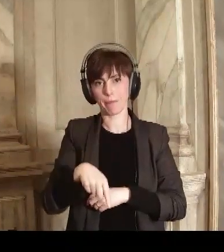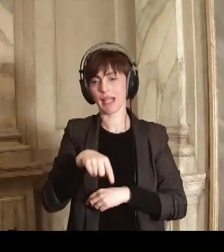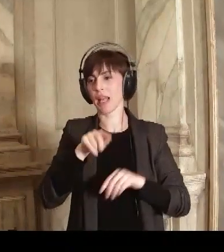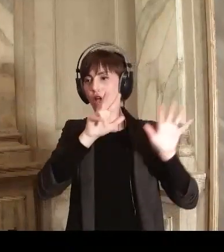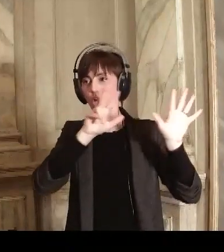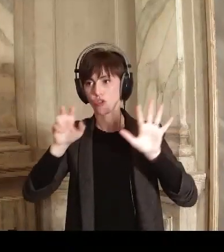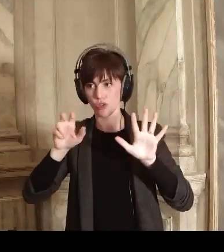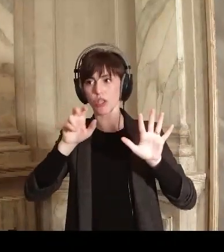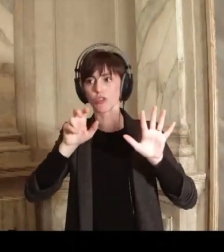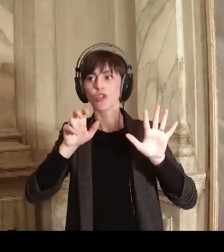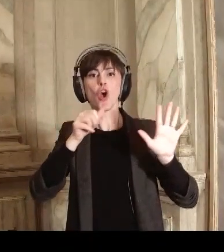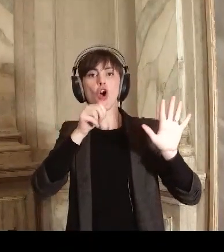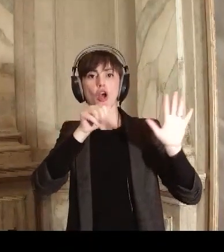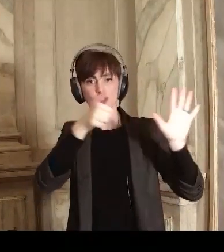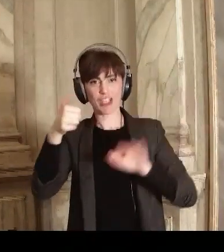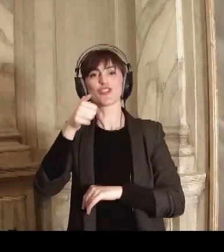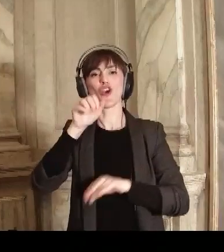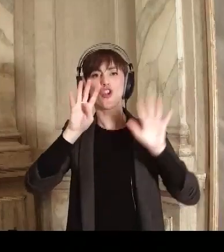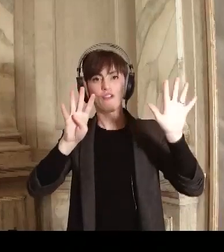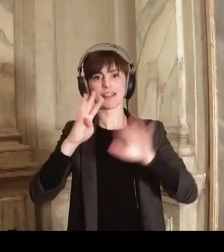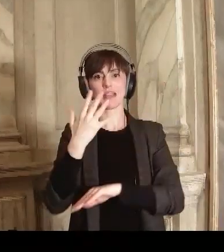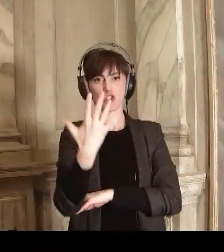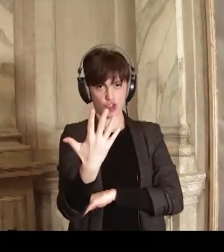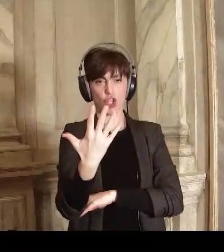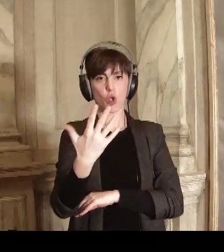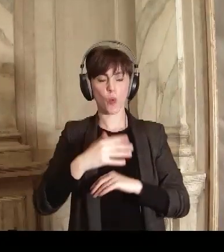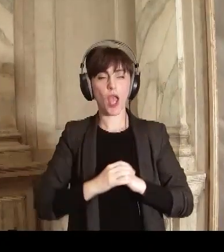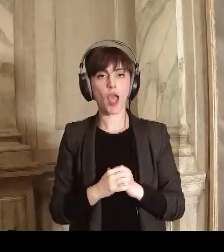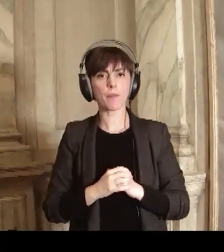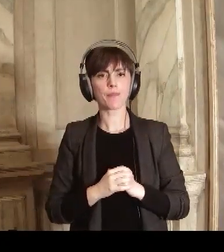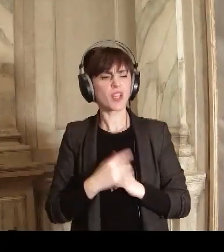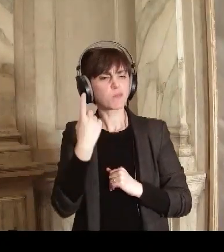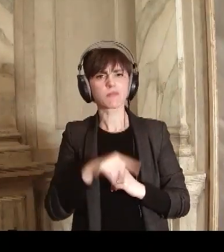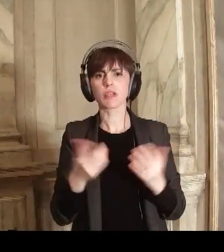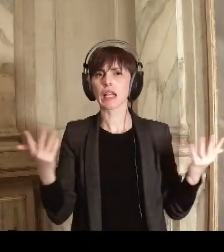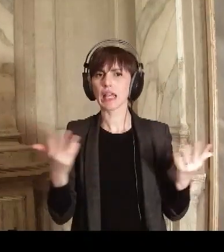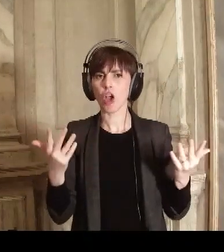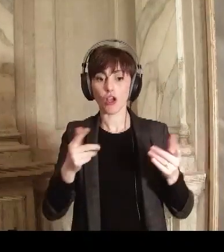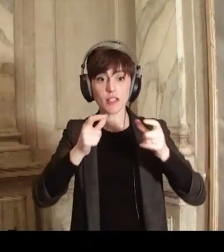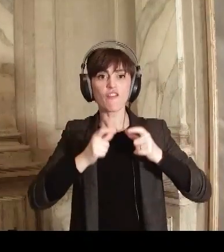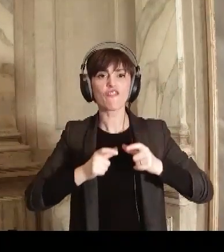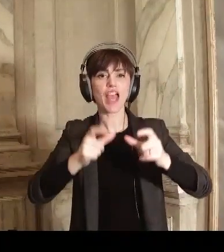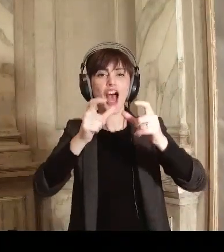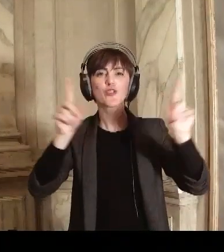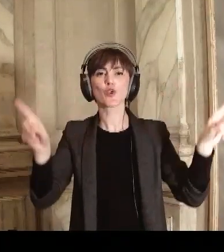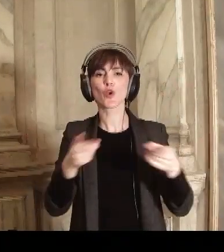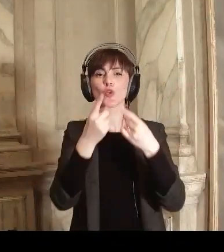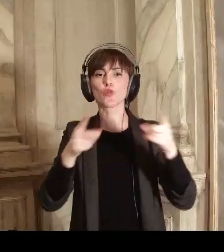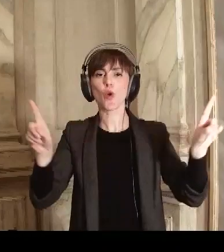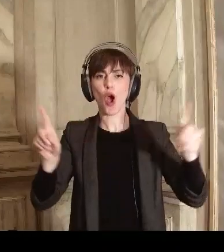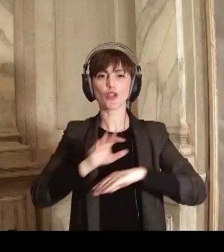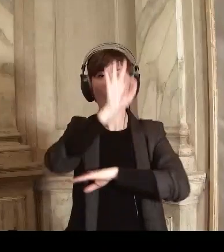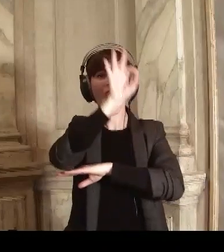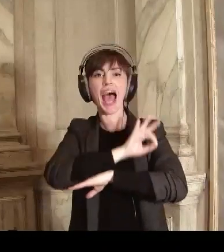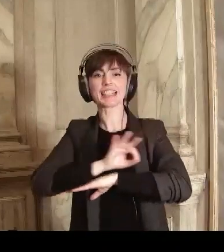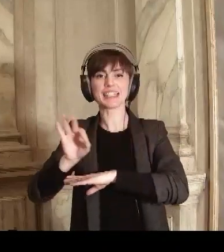il pubblico di Mestre, il pubblico veneziano, il viaggio del suono nello spazio architettonico della Basilica